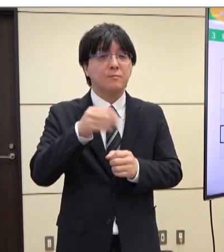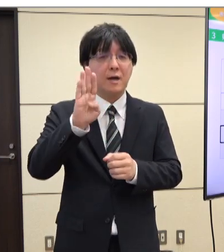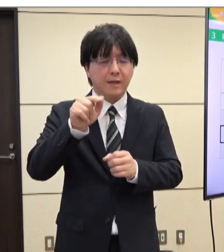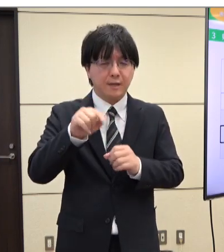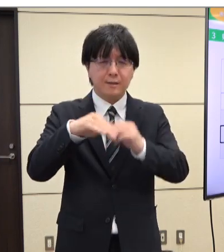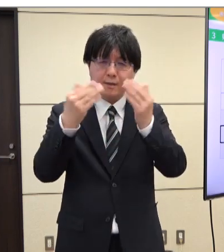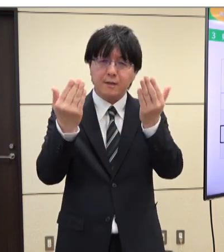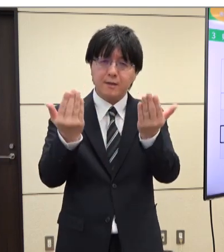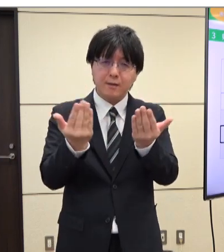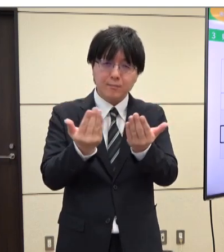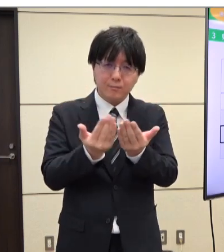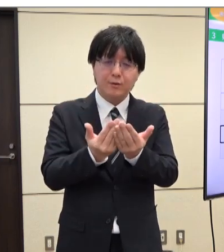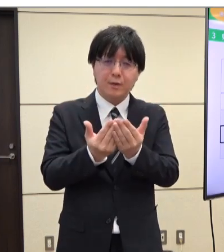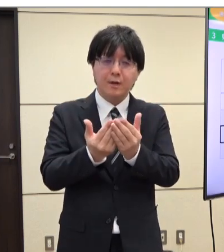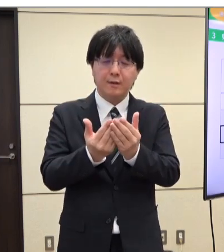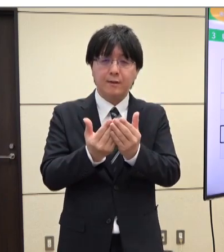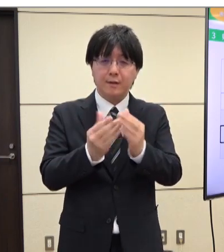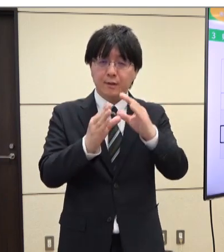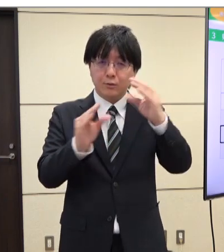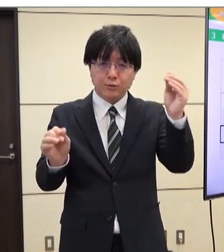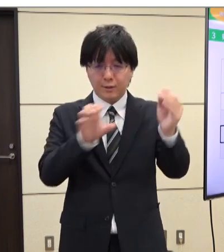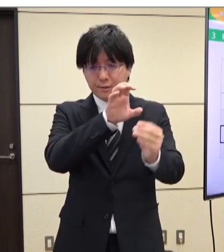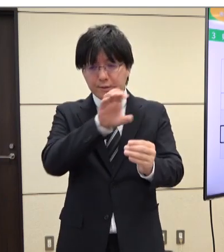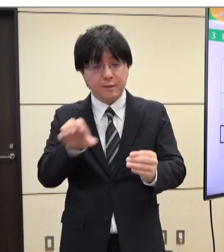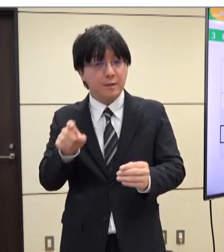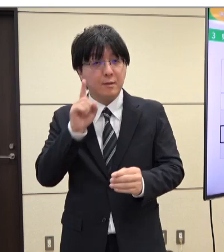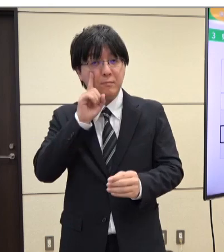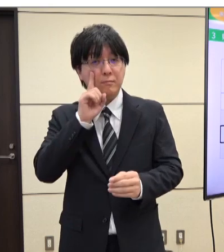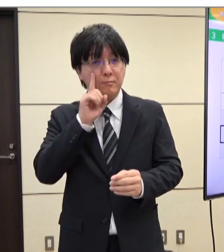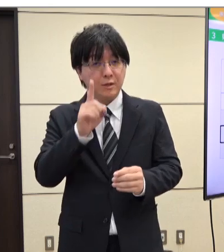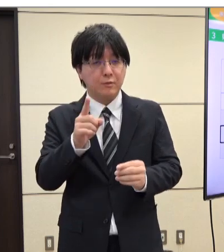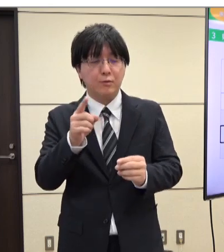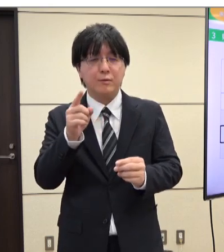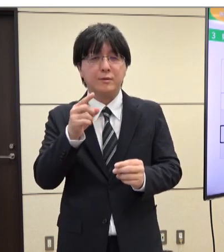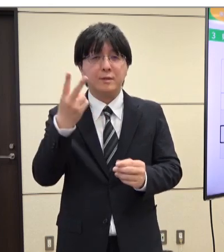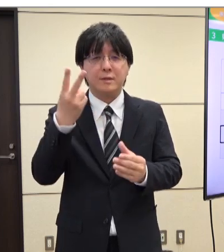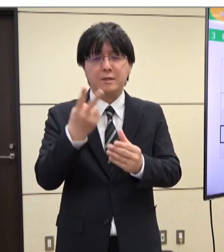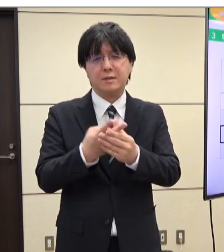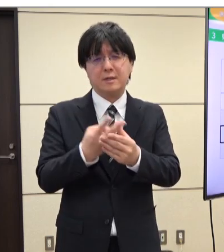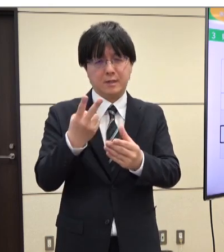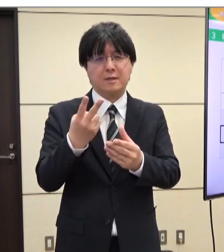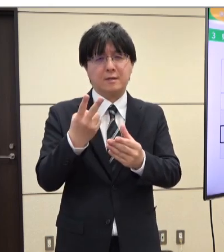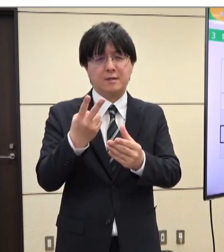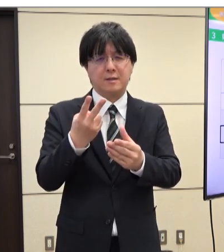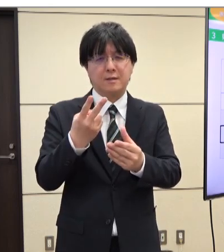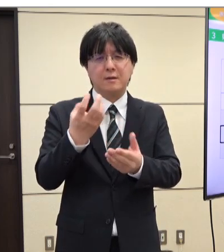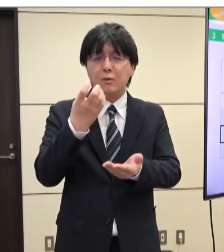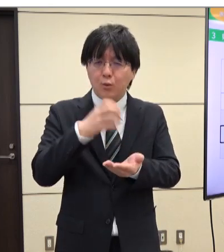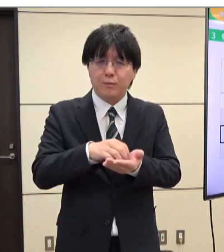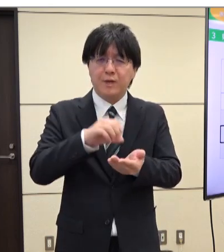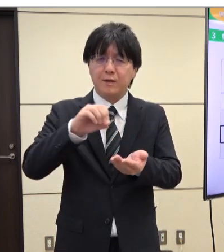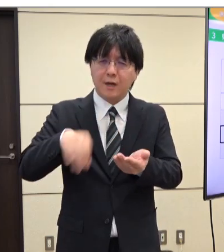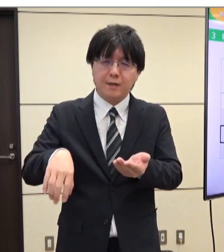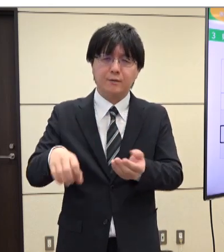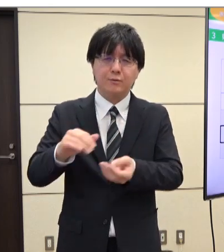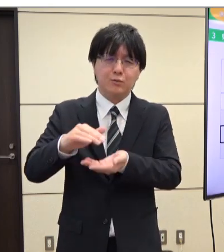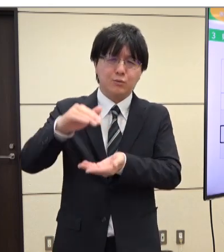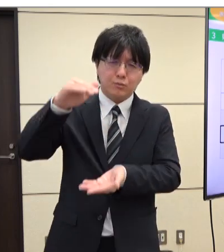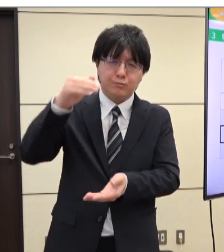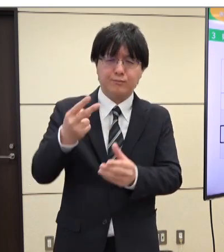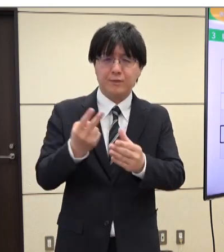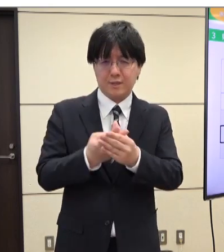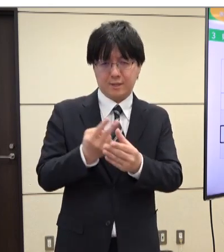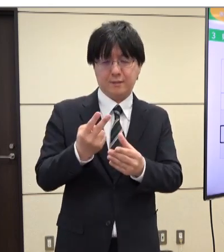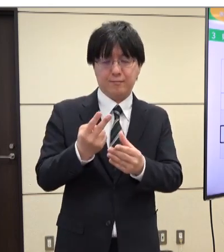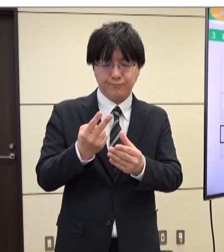県レベルで見ると多い方から2番目ということでありまして、まあ、福島市はその平均よりも高い